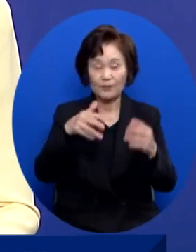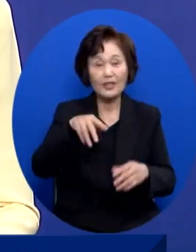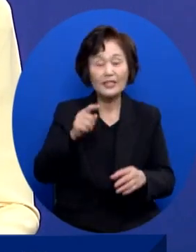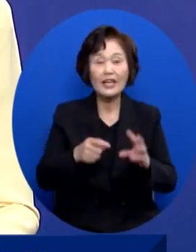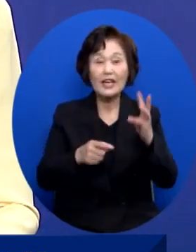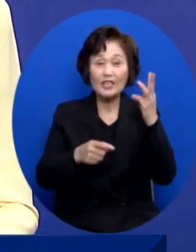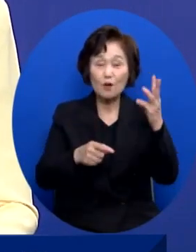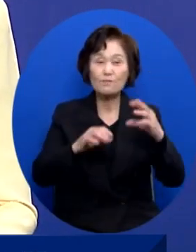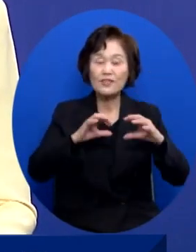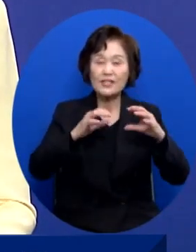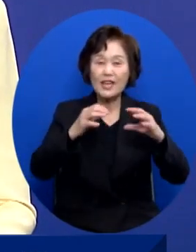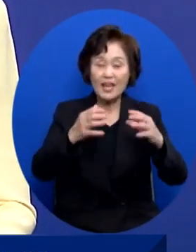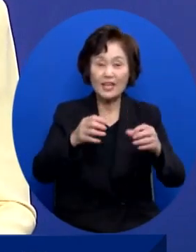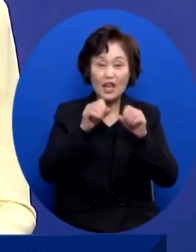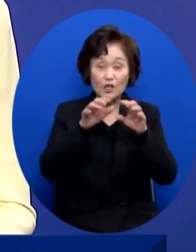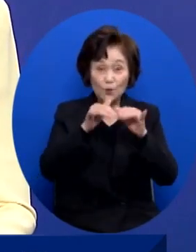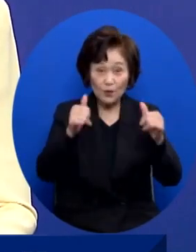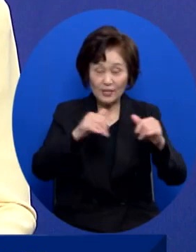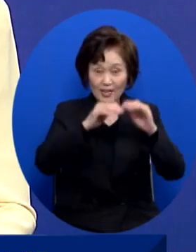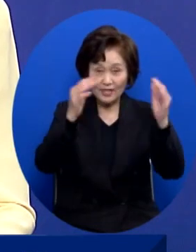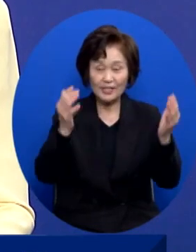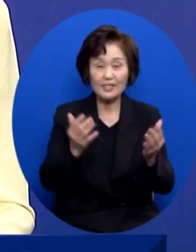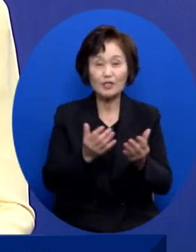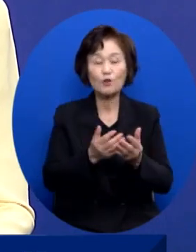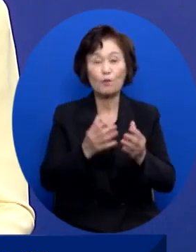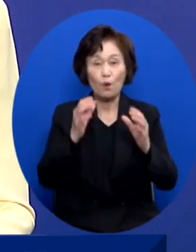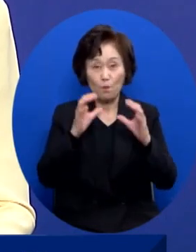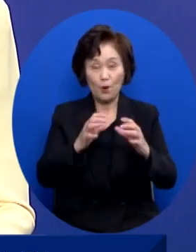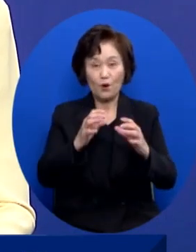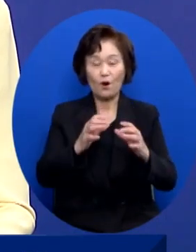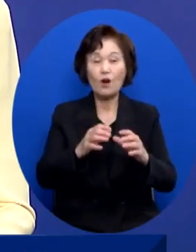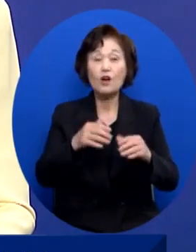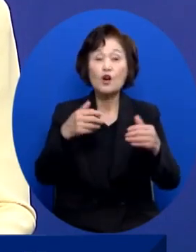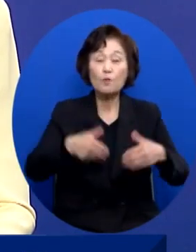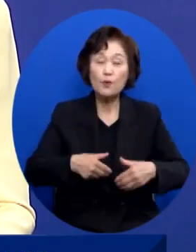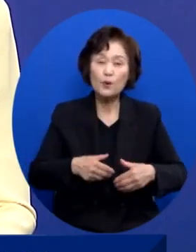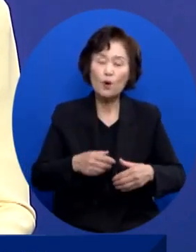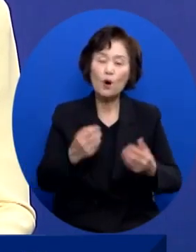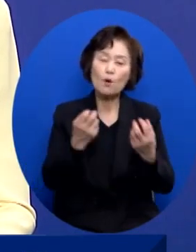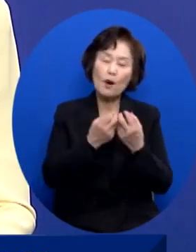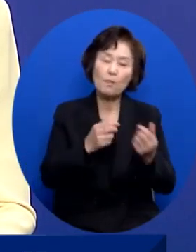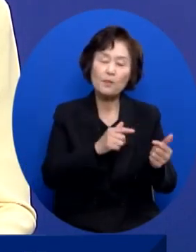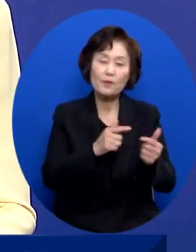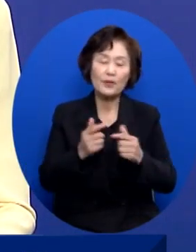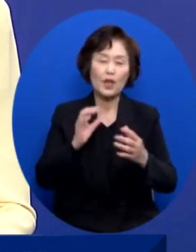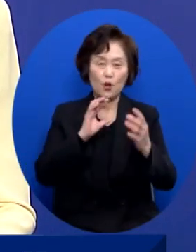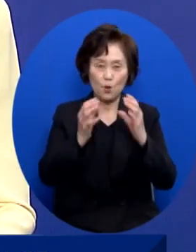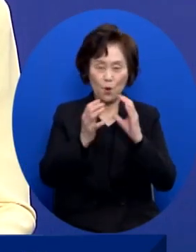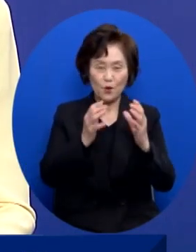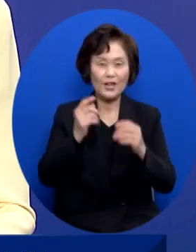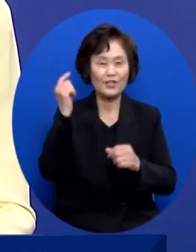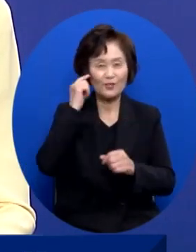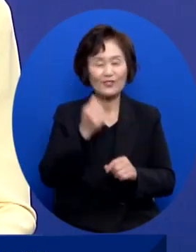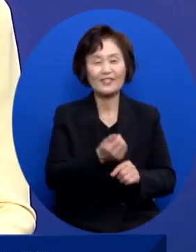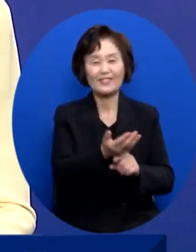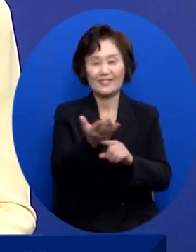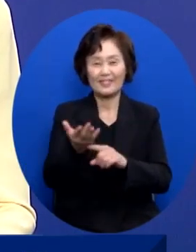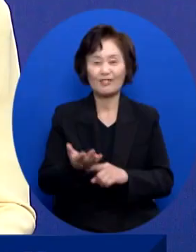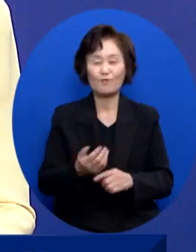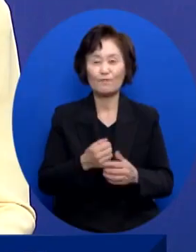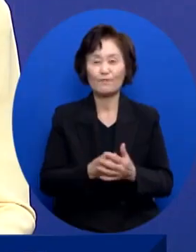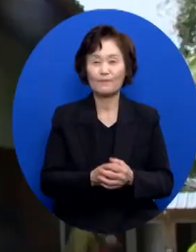지도자들이 모여 비서구 중심 선교 전략의 필요성과 그 방법을 공유한 회의 현장을 장현수 기자가